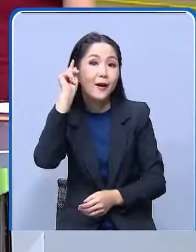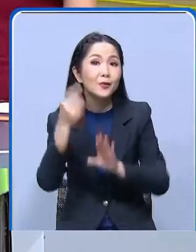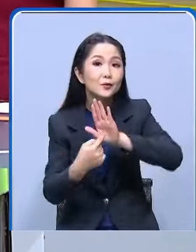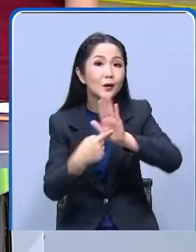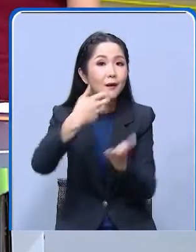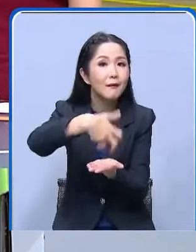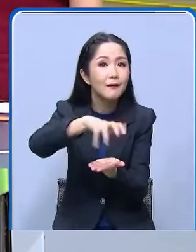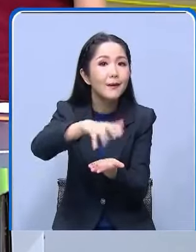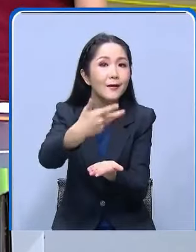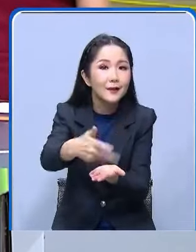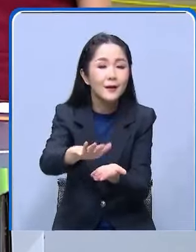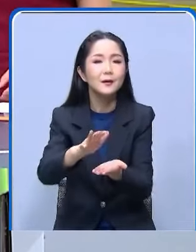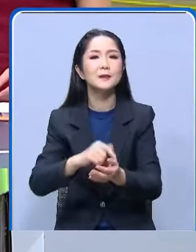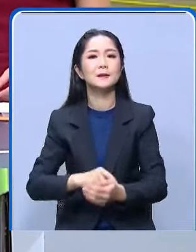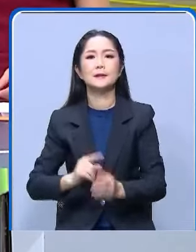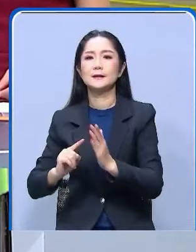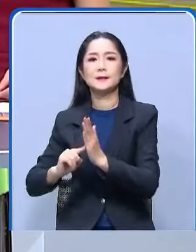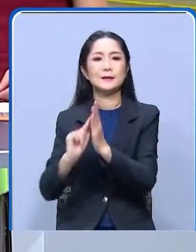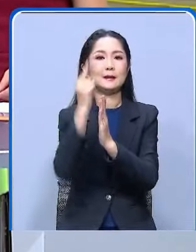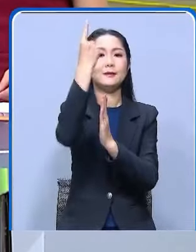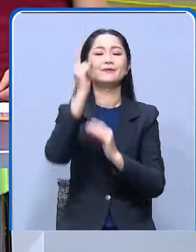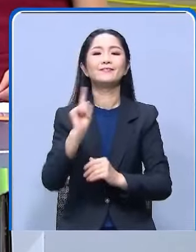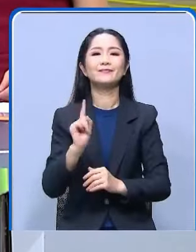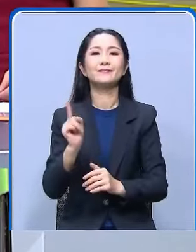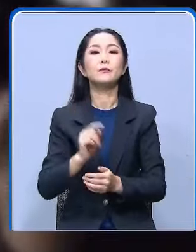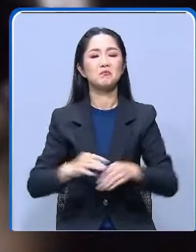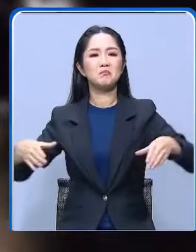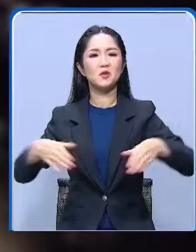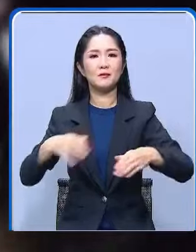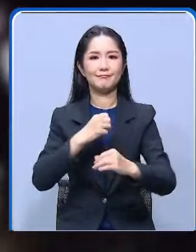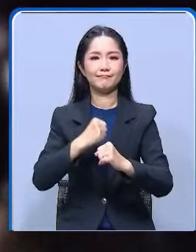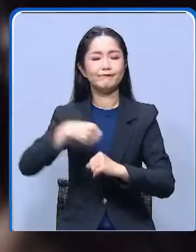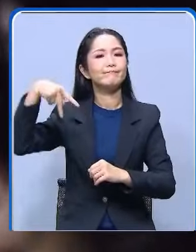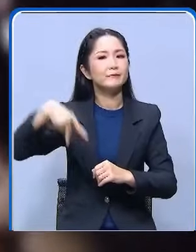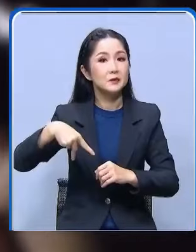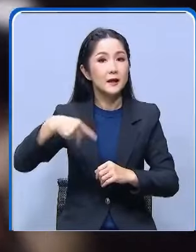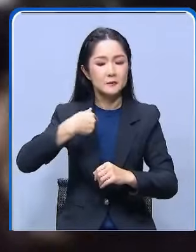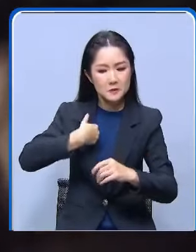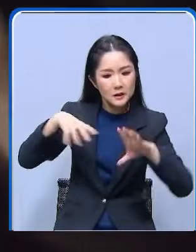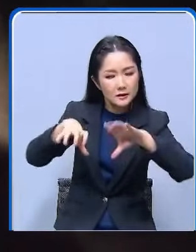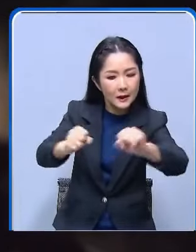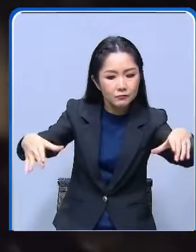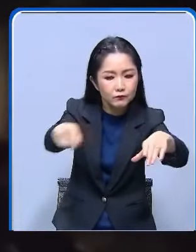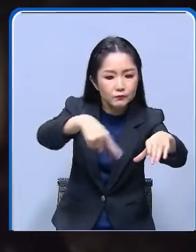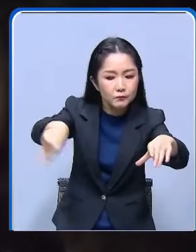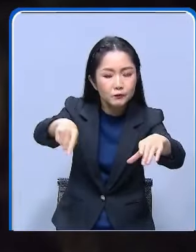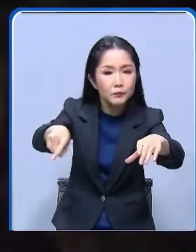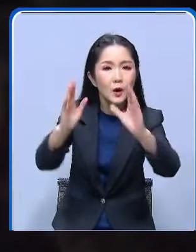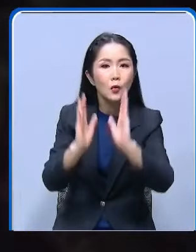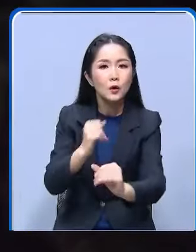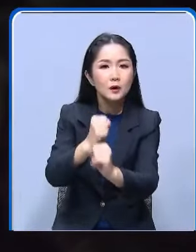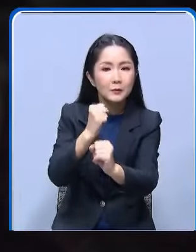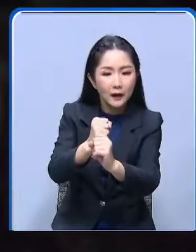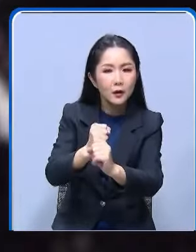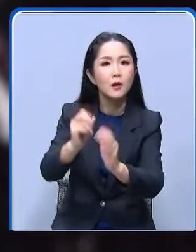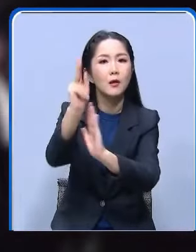ู้ชมไปดูปฏิบัติการของหน่วยเฉพาะกิจราชมนูไปสกัดจับชาวโรฮิงญา13คนนะคะพร้อมกันนี้มีชาวไ